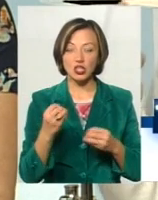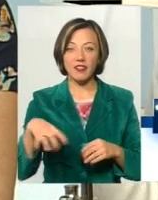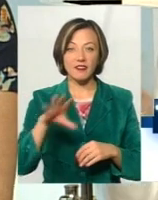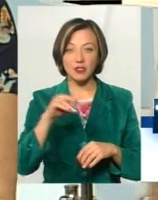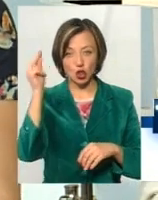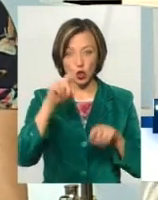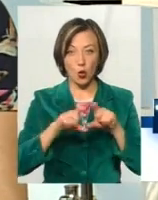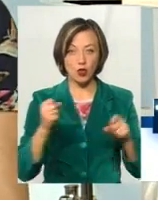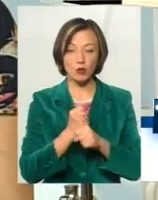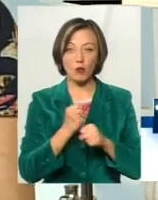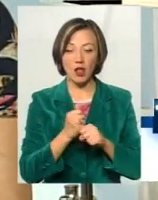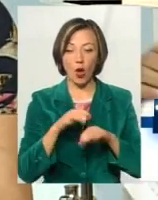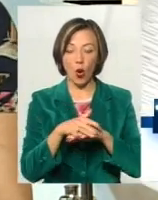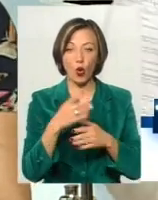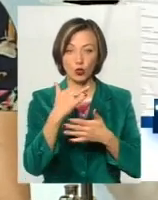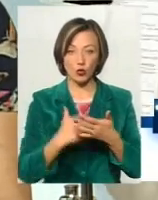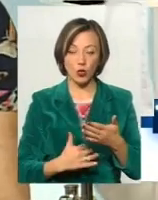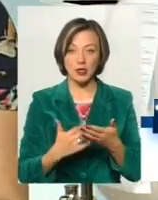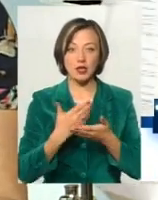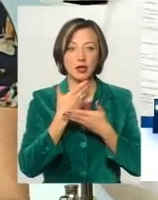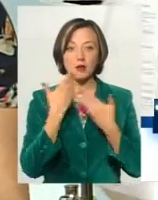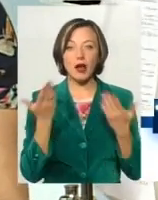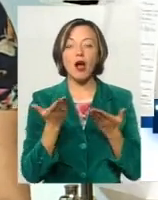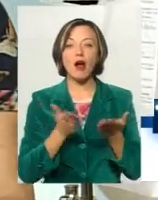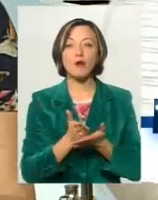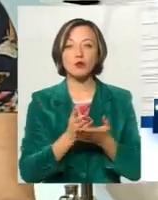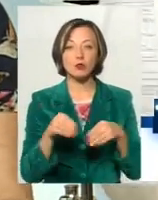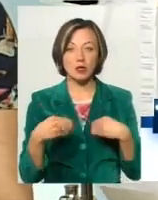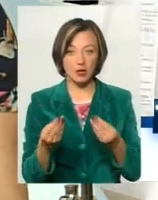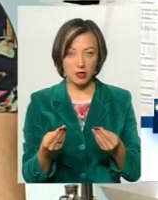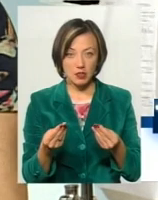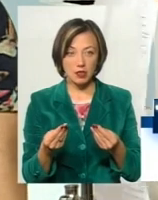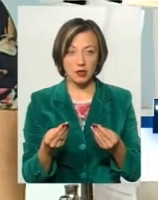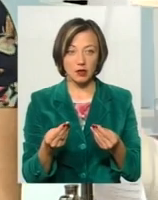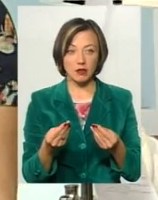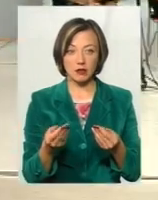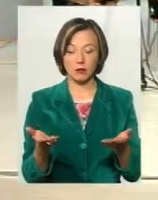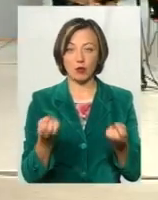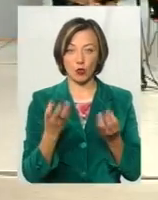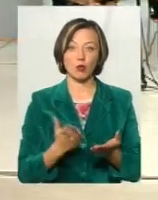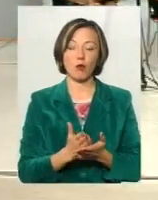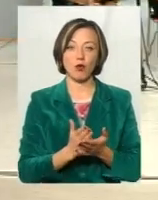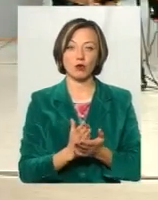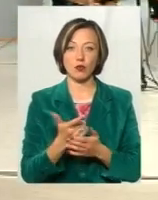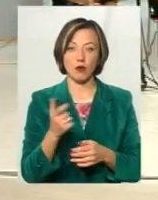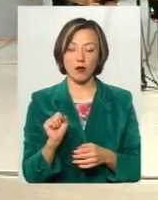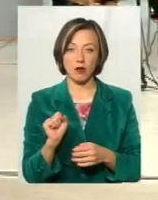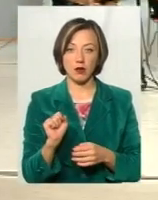школи зробили кошторис. Немає, яка послуга надається. Тут не написано, яка послуга. Просто послуга.